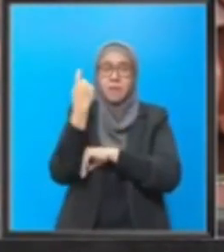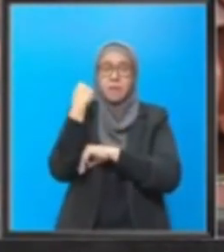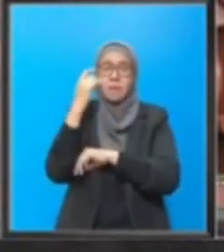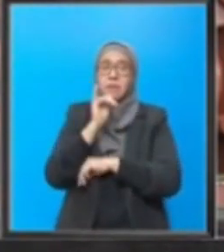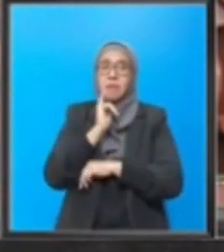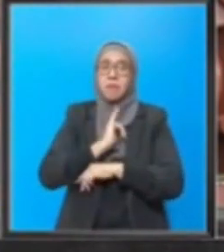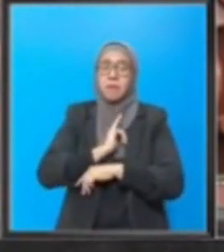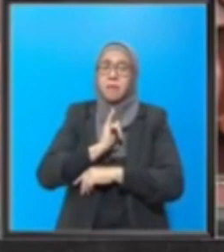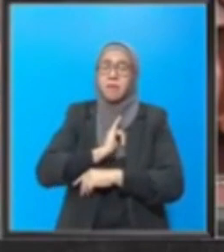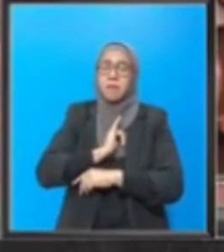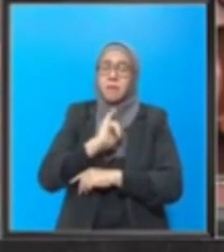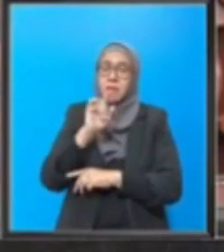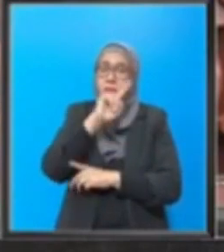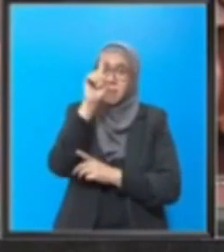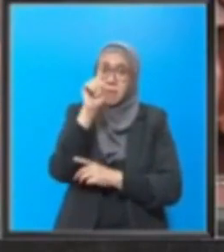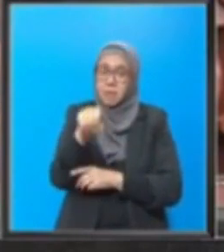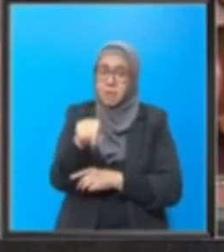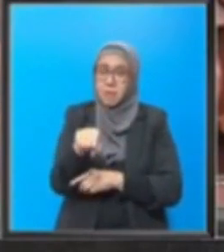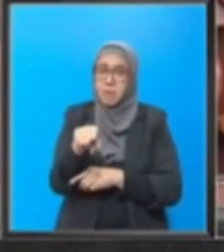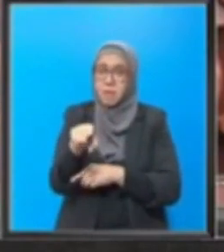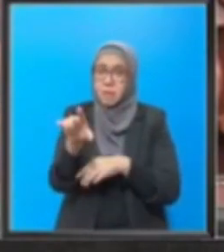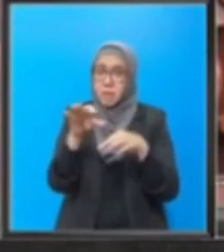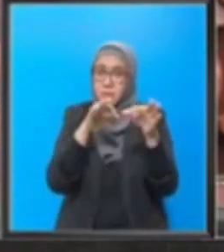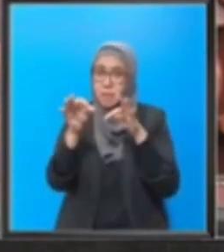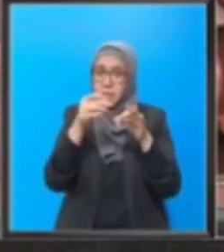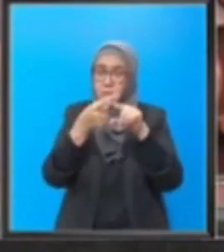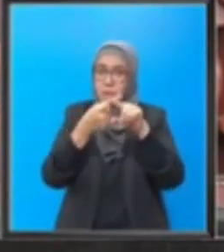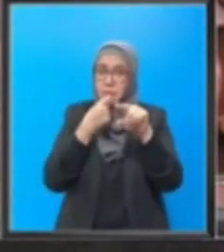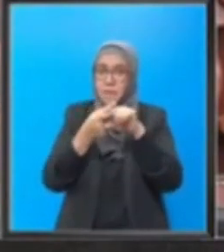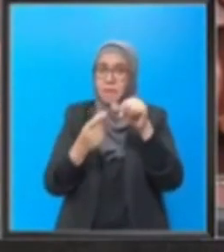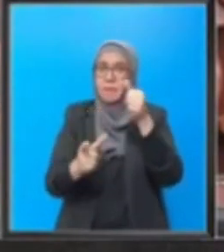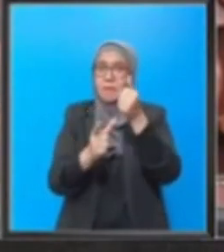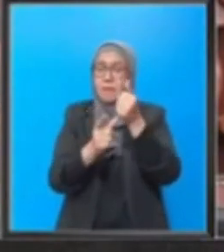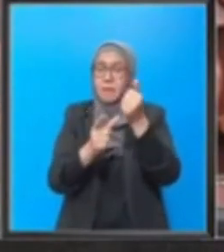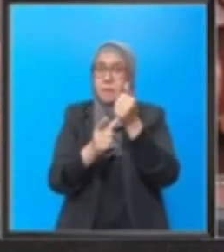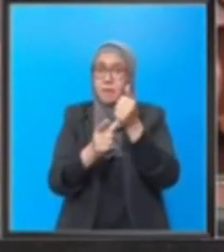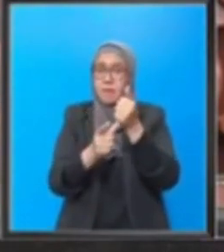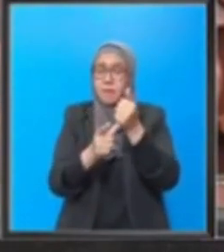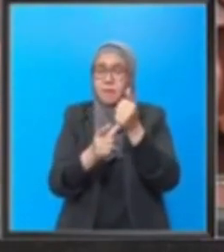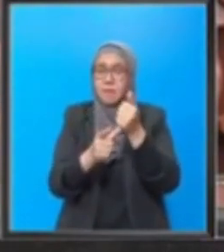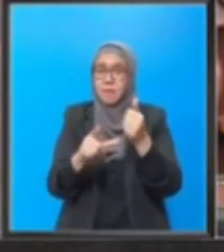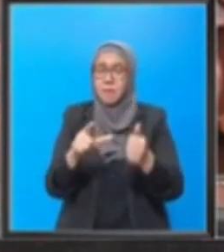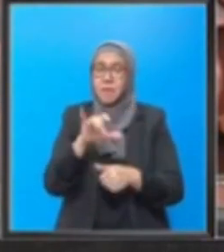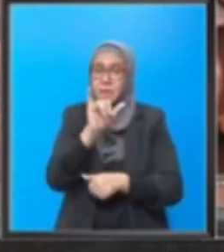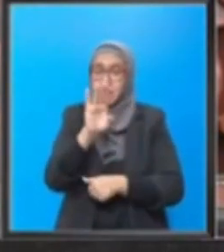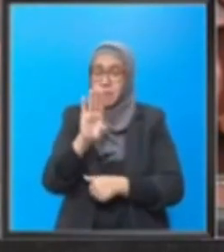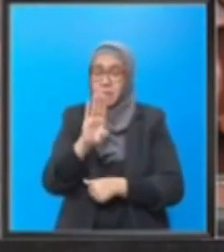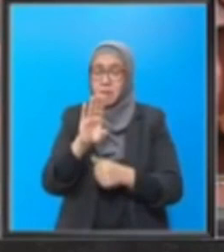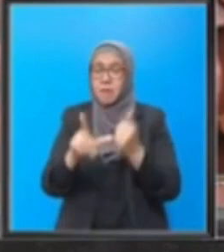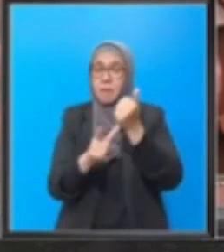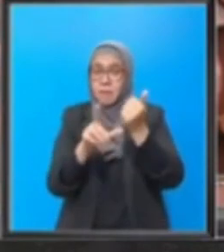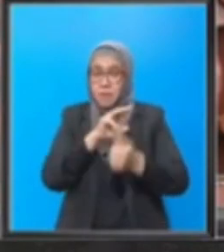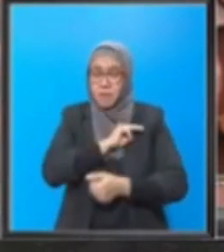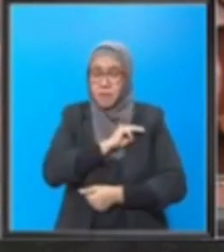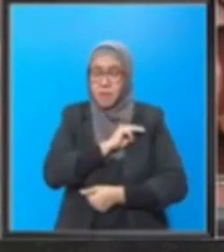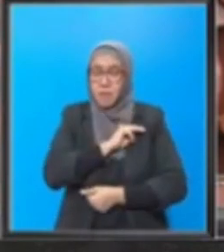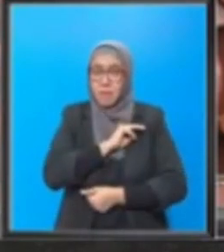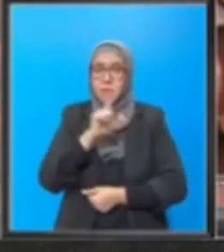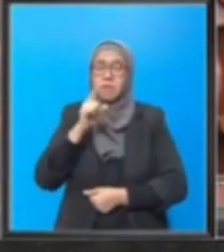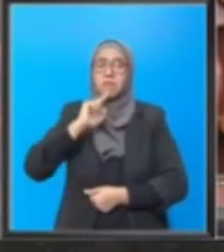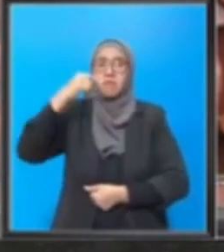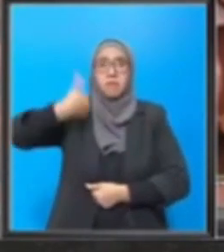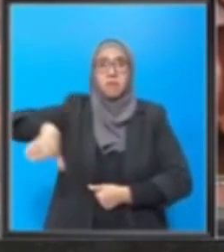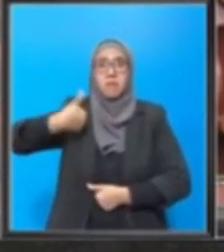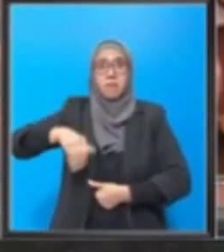menafikan sekeras-kerasnya berbuat membuat tadi begitu kemudian saya telah melihat video yang